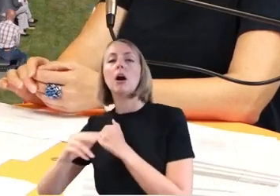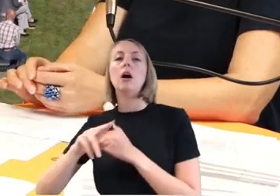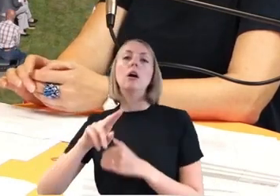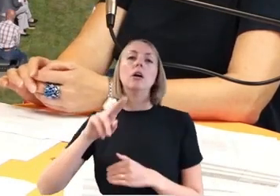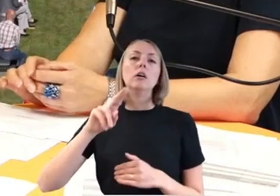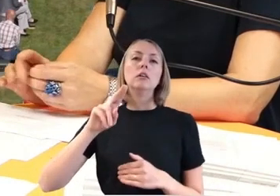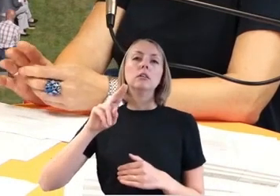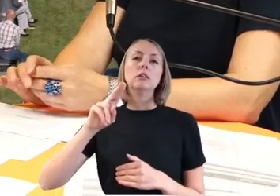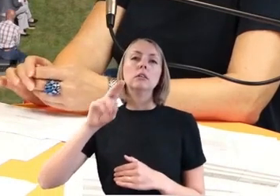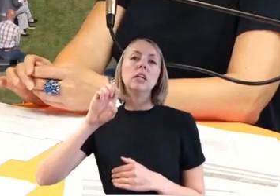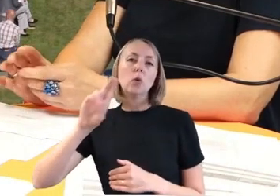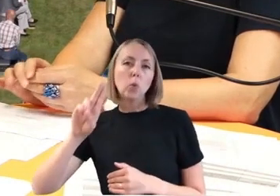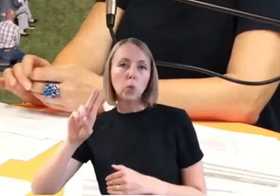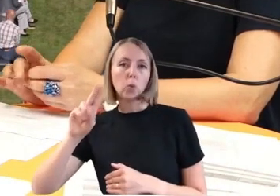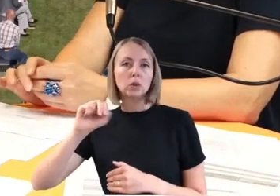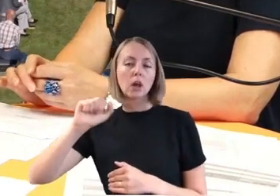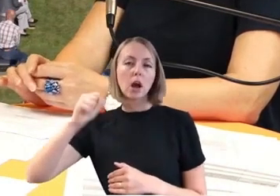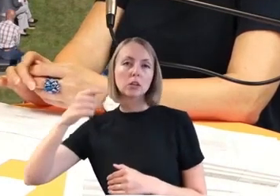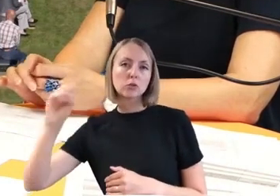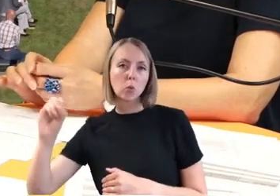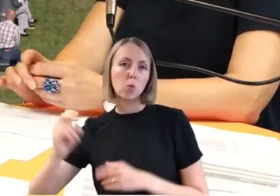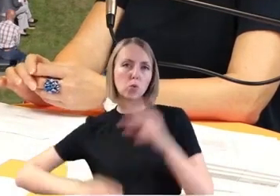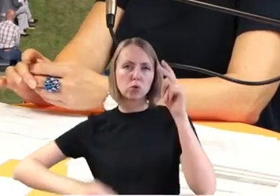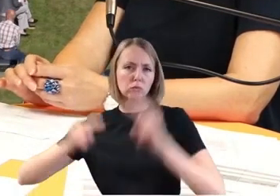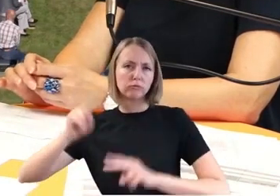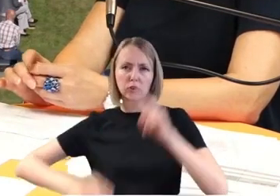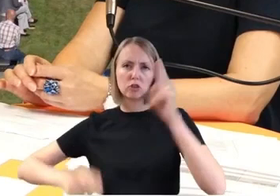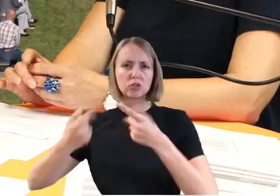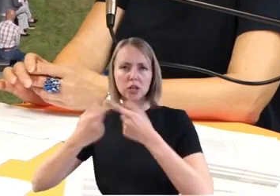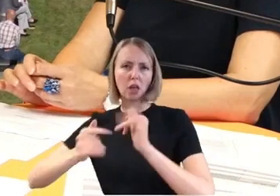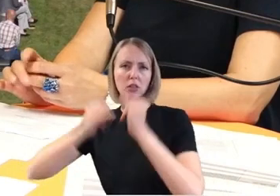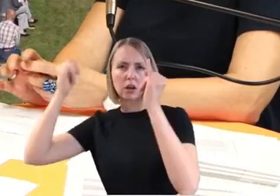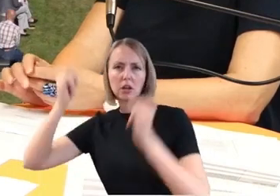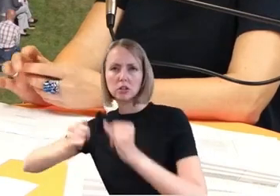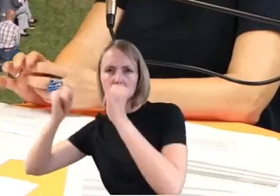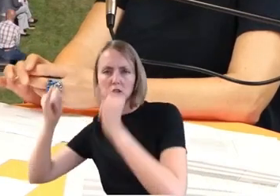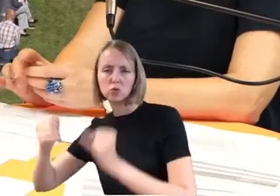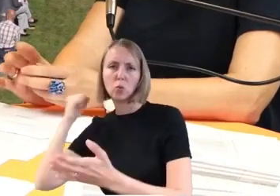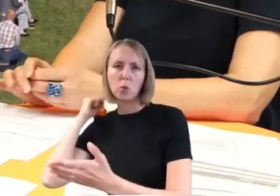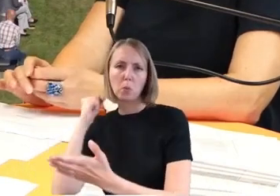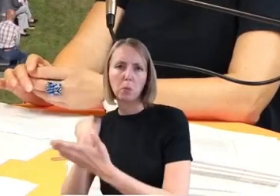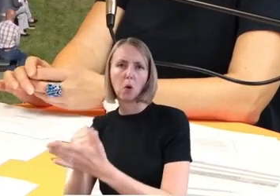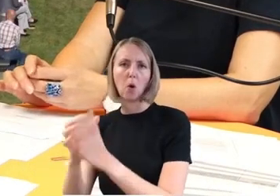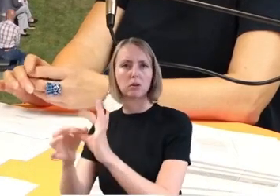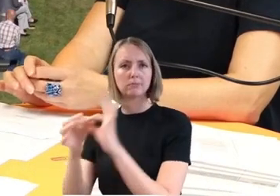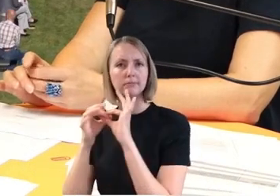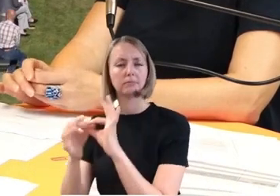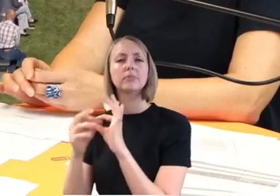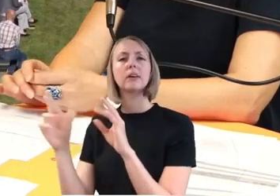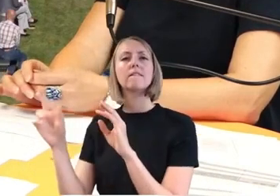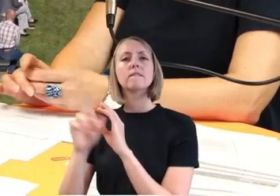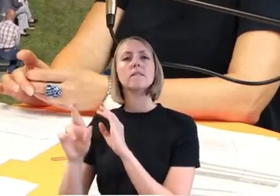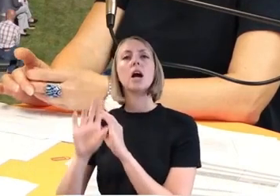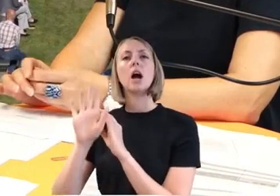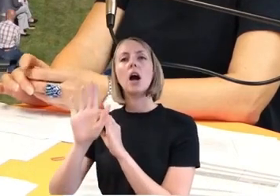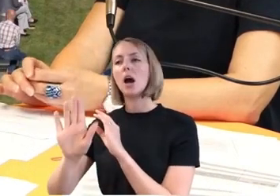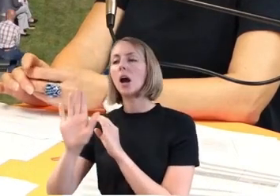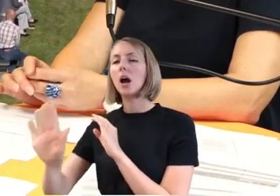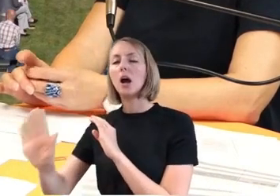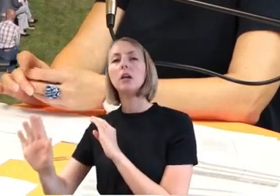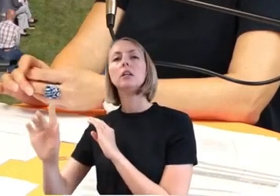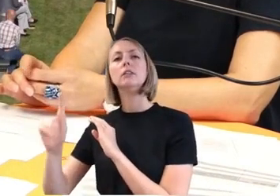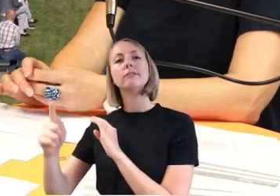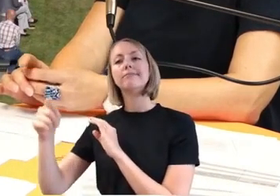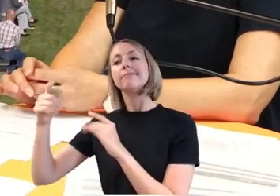sonstige institutionen oder behörden die national relevante